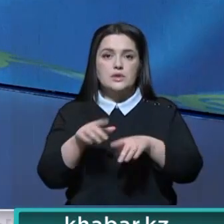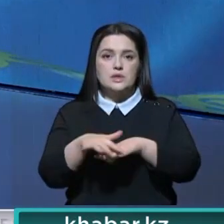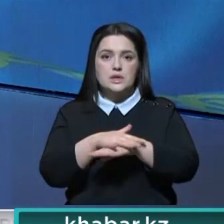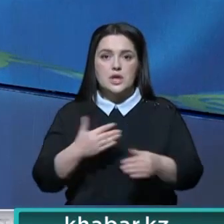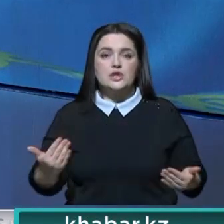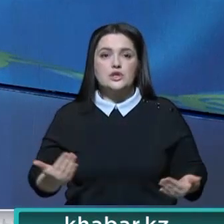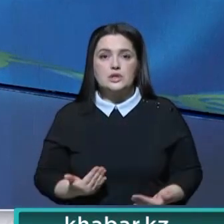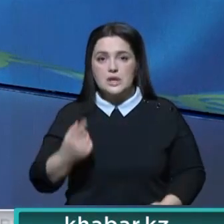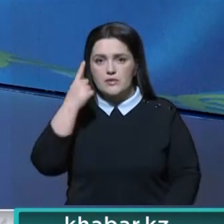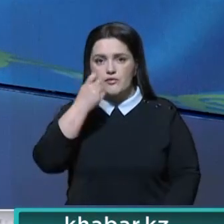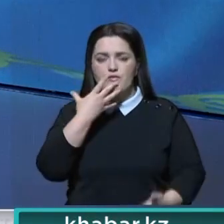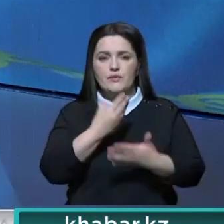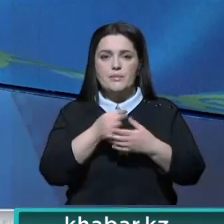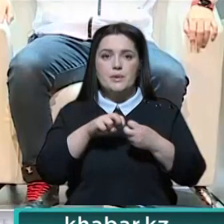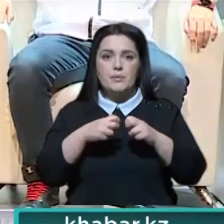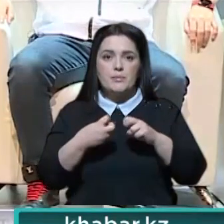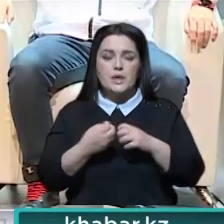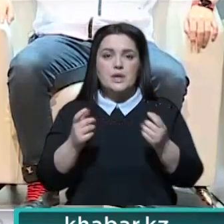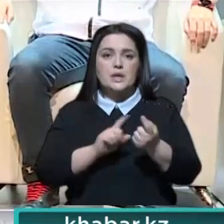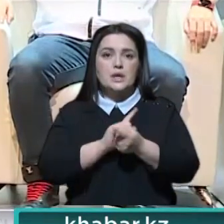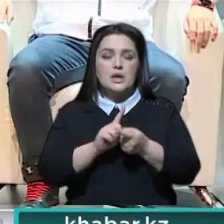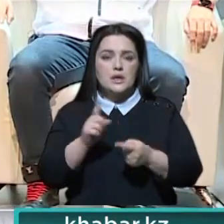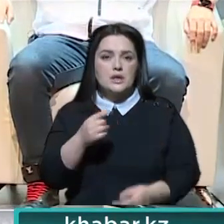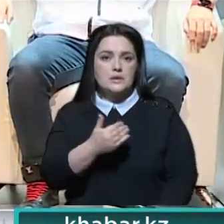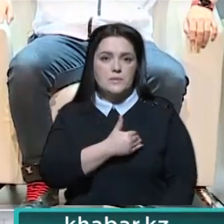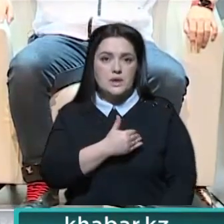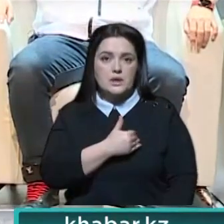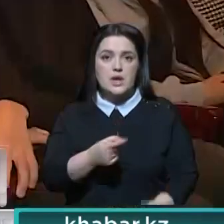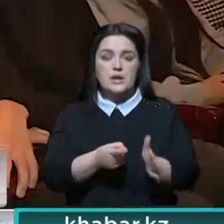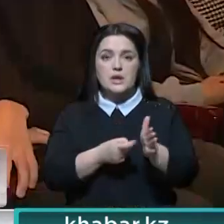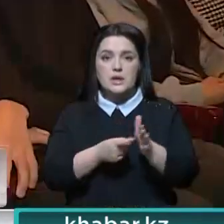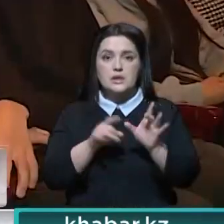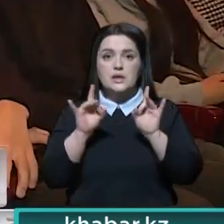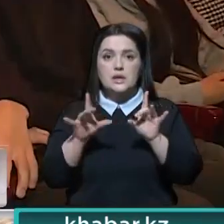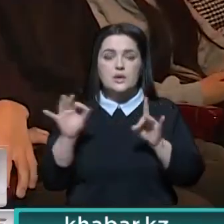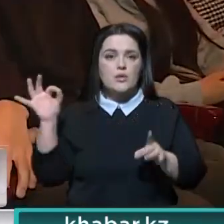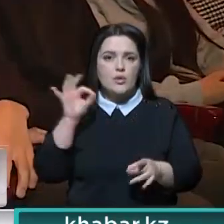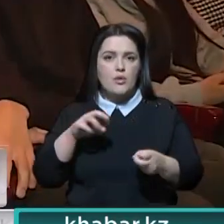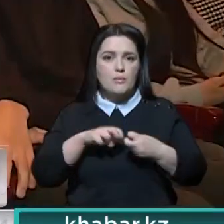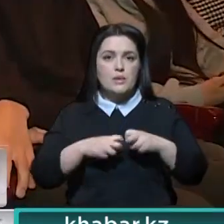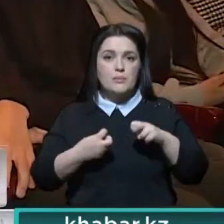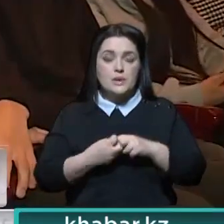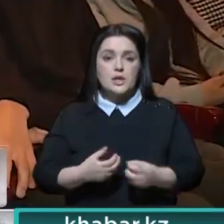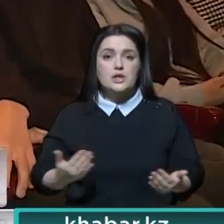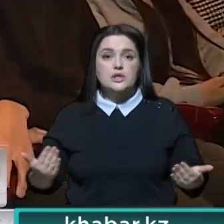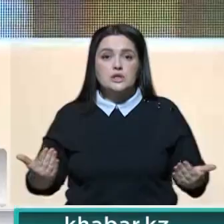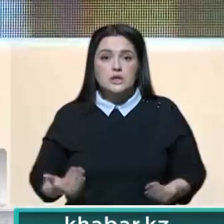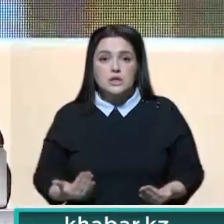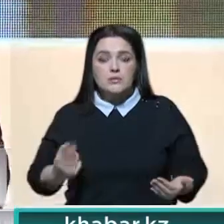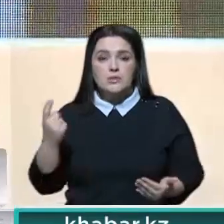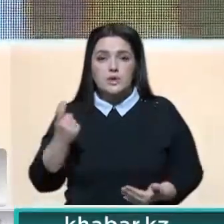встречу с населением. Жители озвучили свои проблемы и каких изменений они хотят. Карагандинцы рассказали о проблемах в